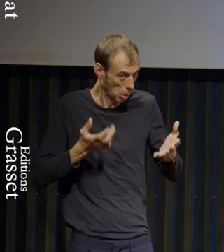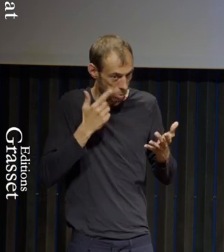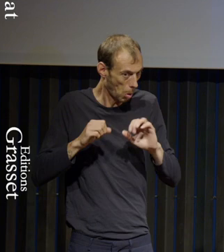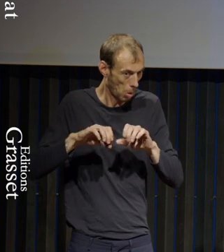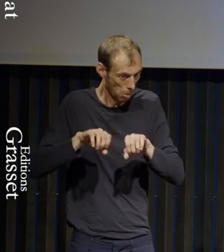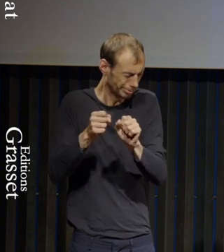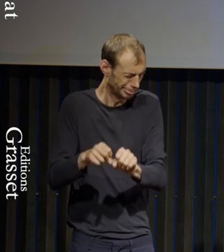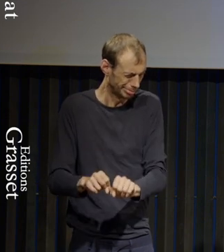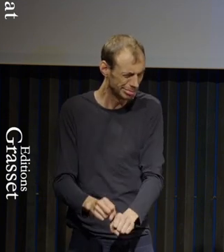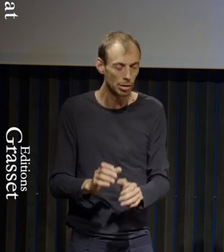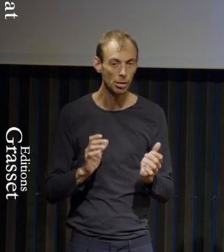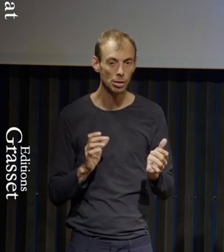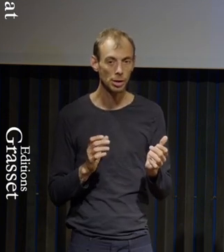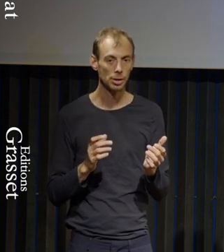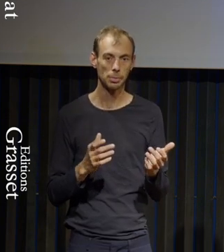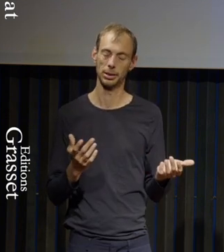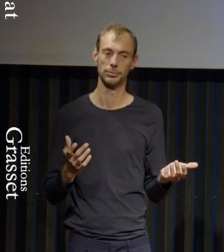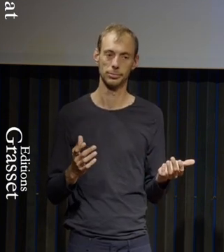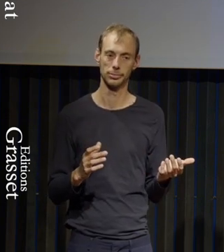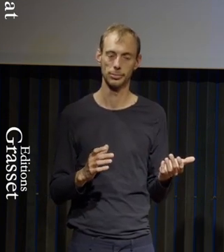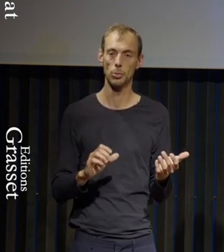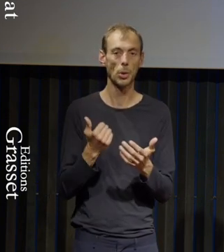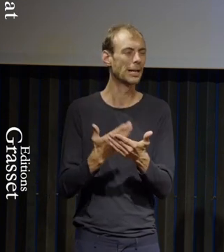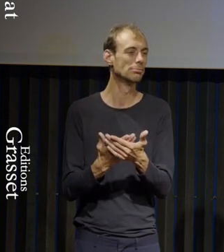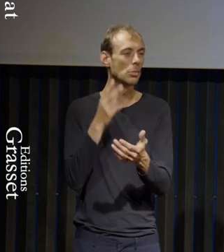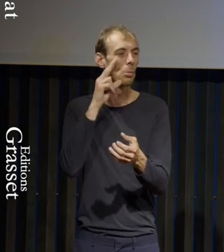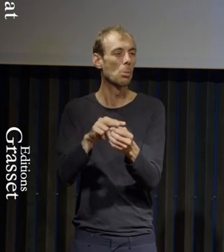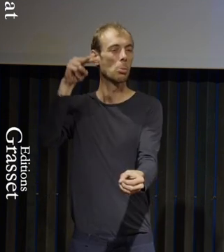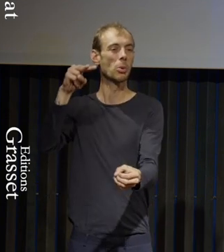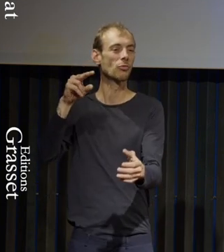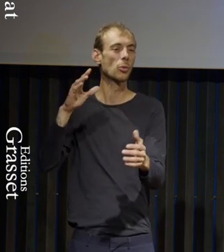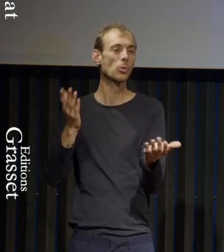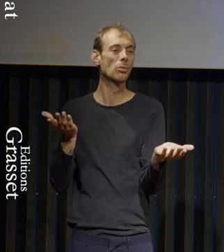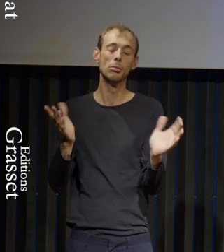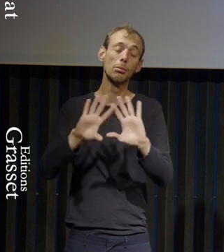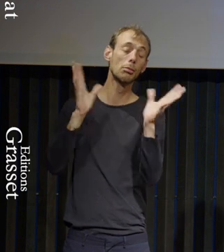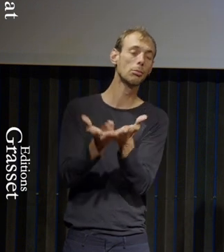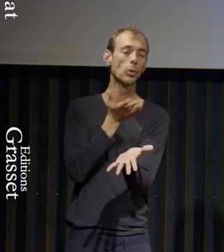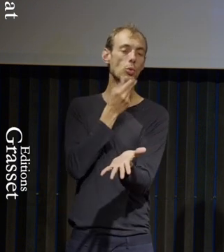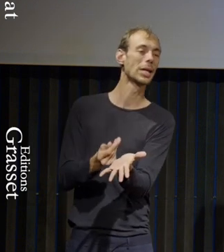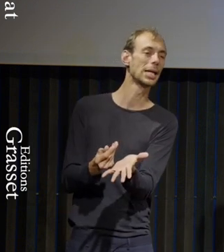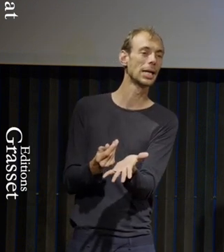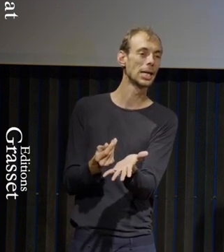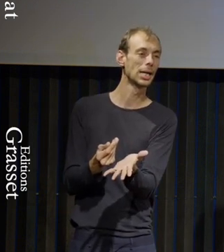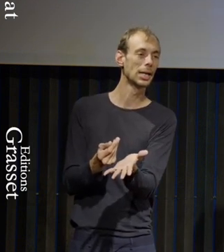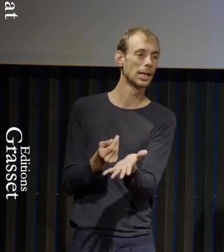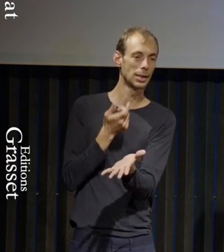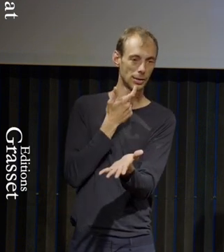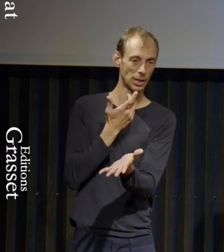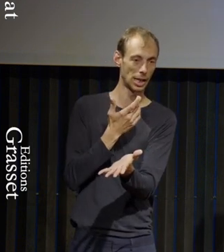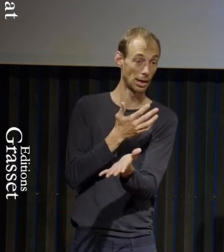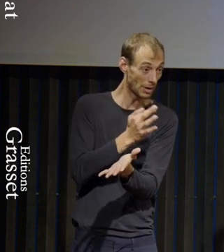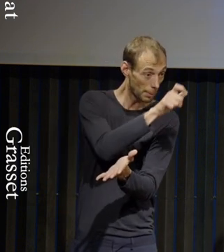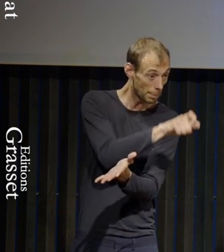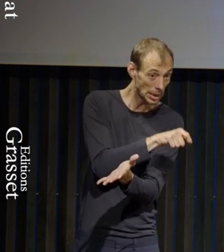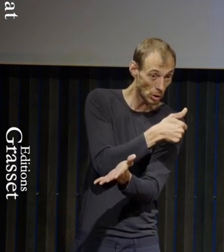par dire que cette vision romantique néglige le fait qu'il est avant tout question de souffrance,